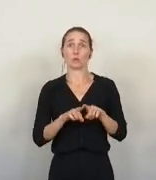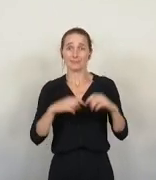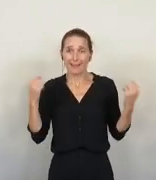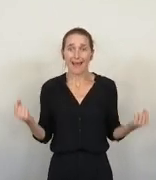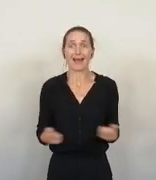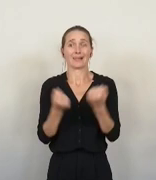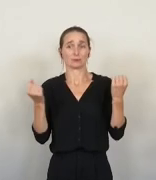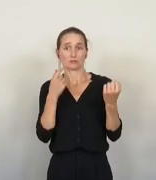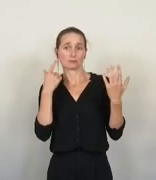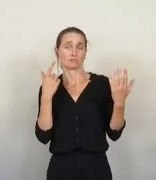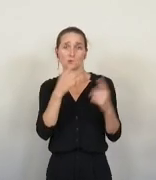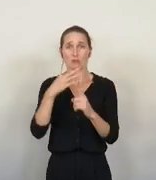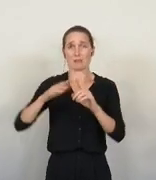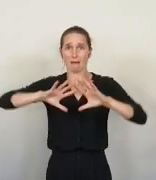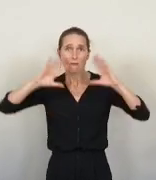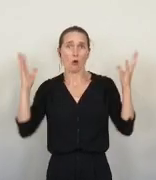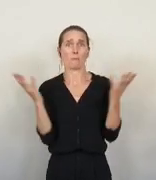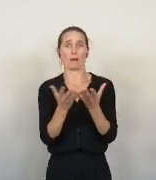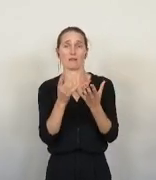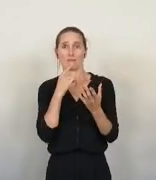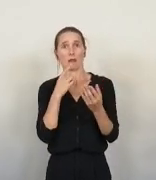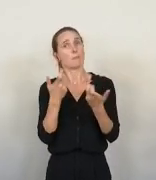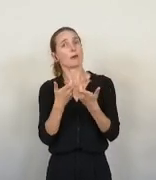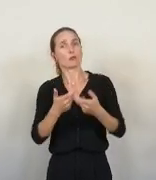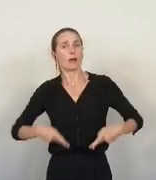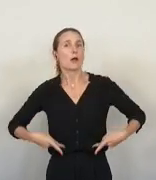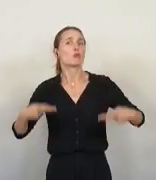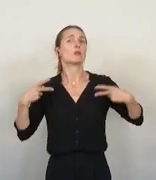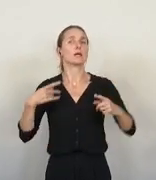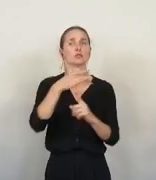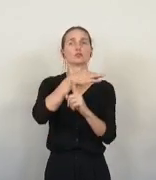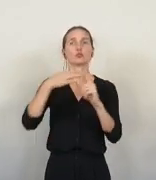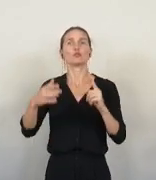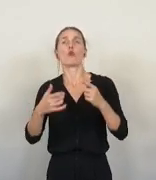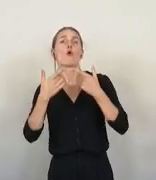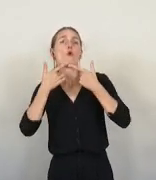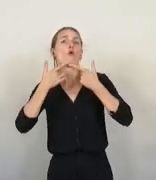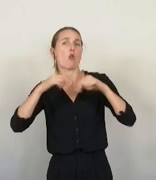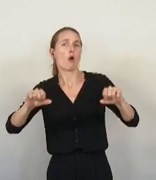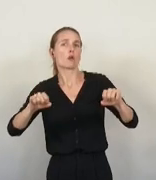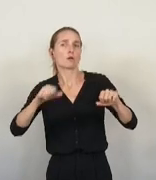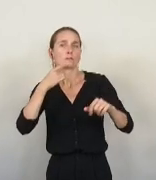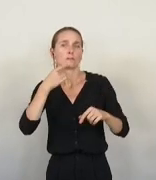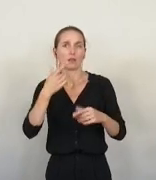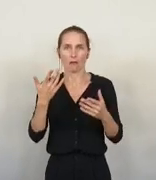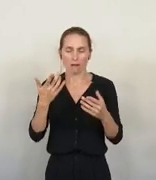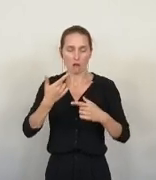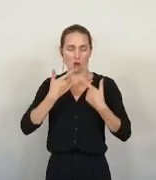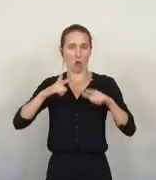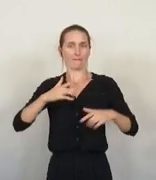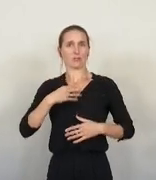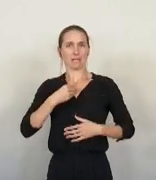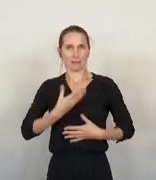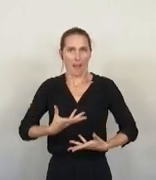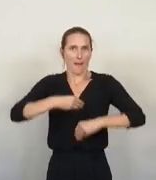projets sociaux sont les ateliers socio-linguistiques si nécessaires pour maîtriser notre langue ces ateliers sont toujours des moments forts de